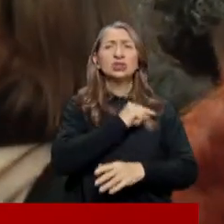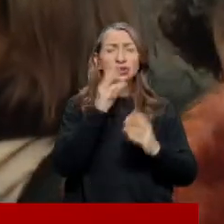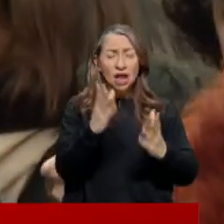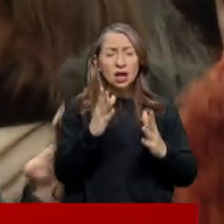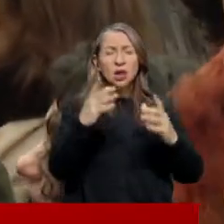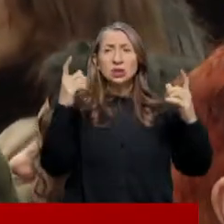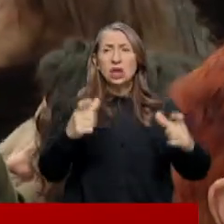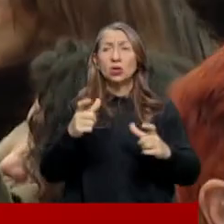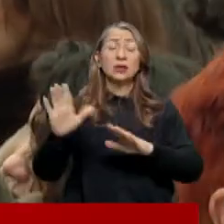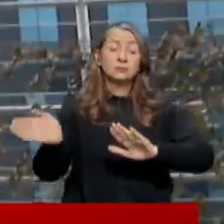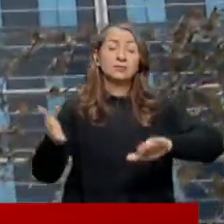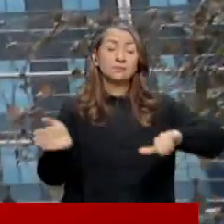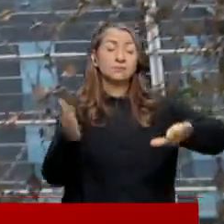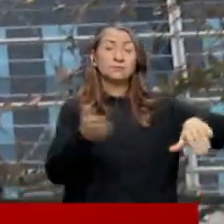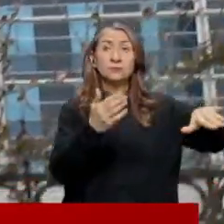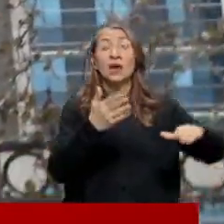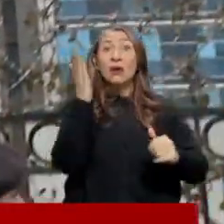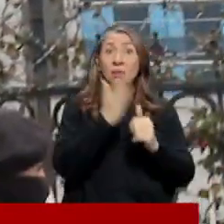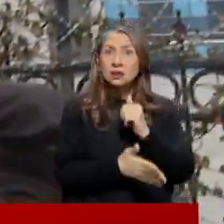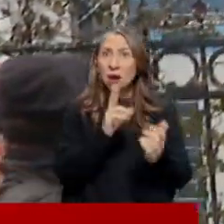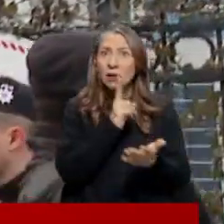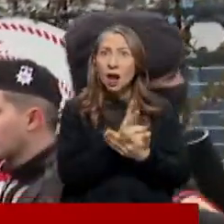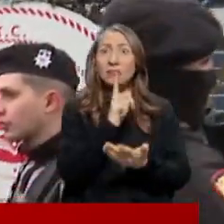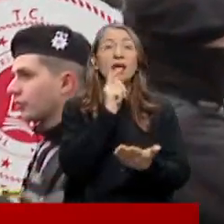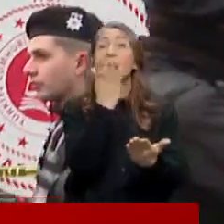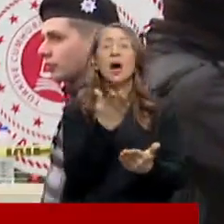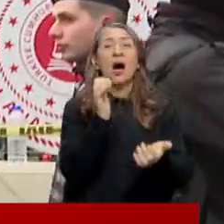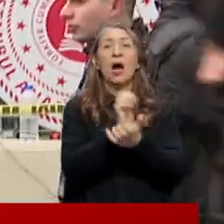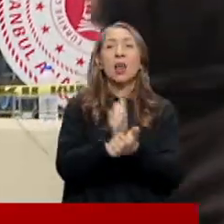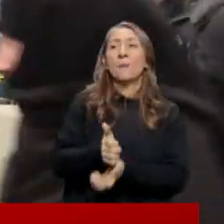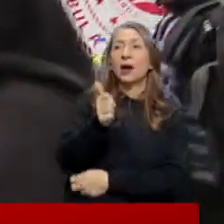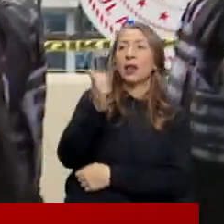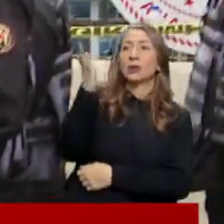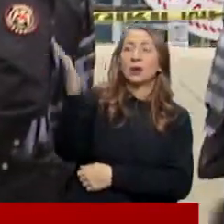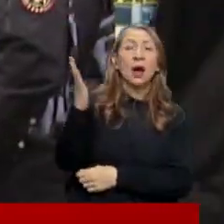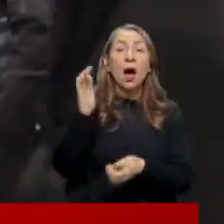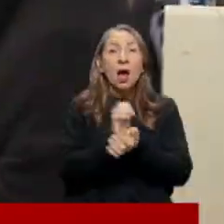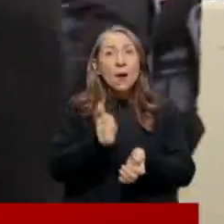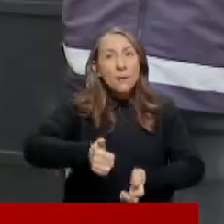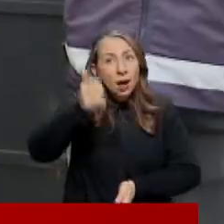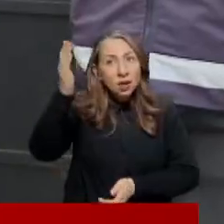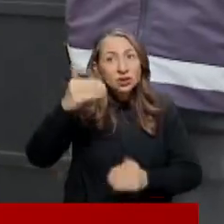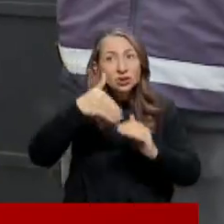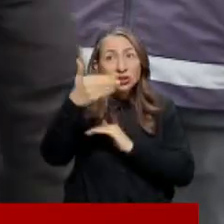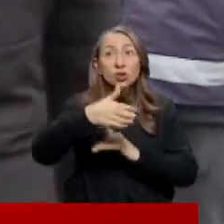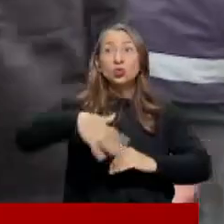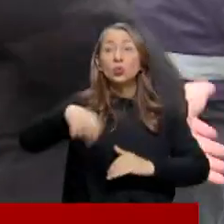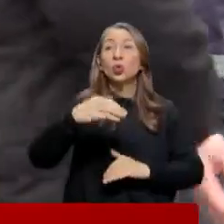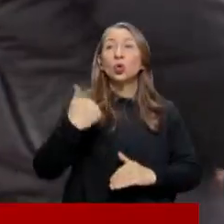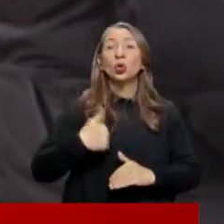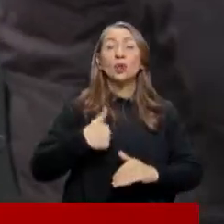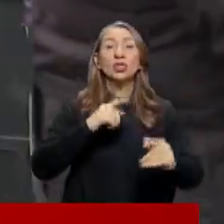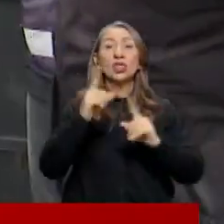temsilcileri salondan çıkartıldı. Yasak kararını talep eden Aile Bakanlığı'ydı. Aile Bakanlığı dışında tüm